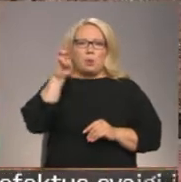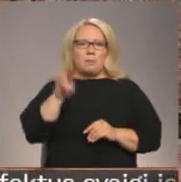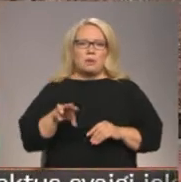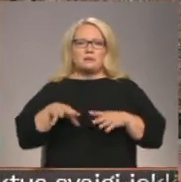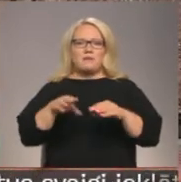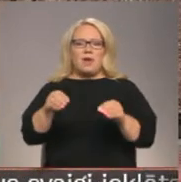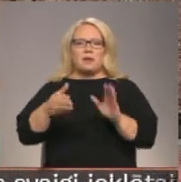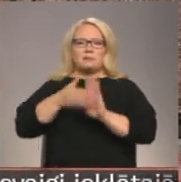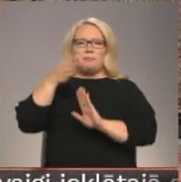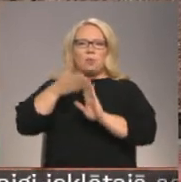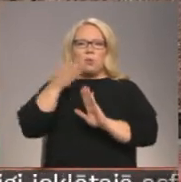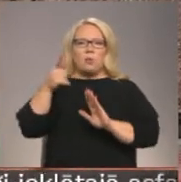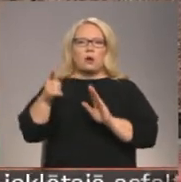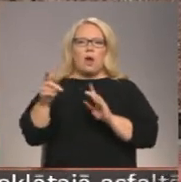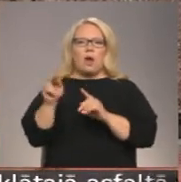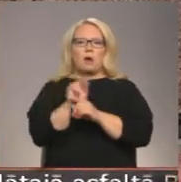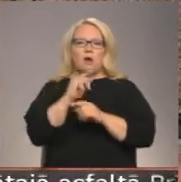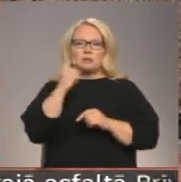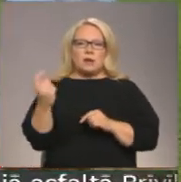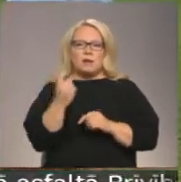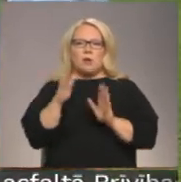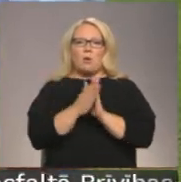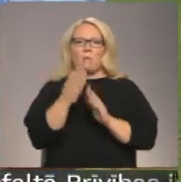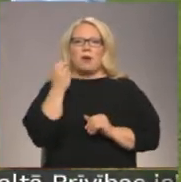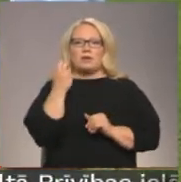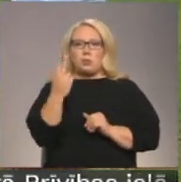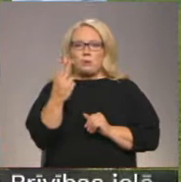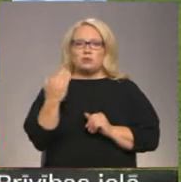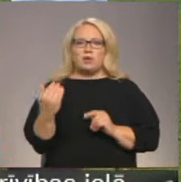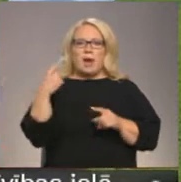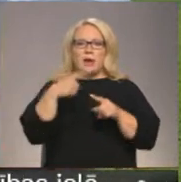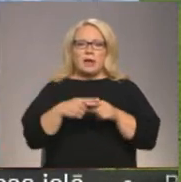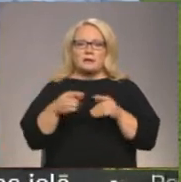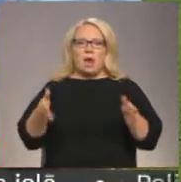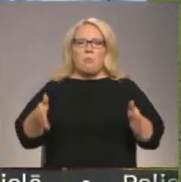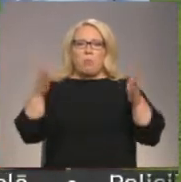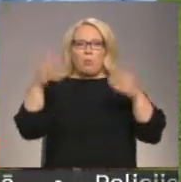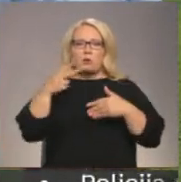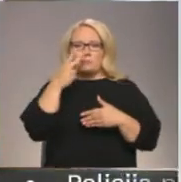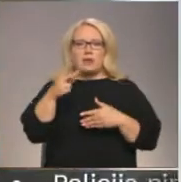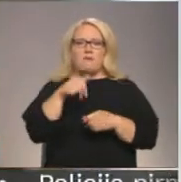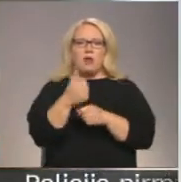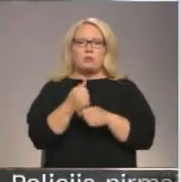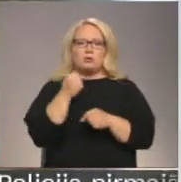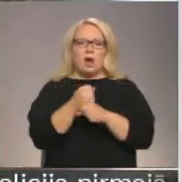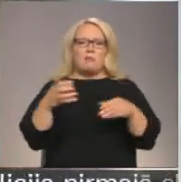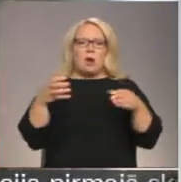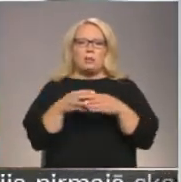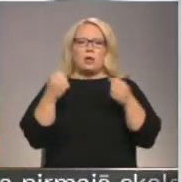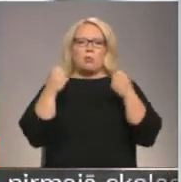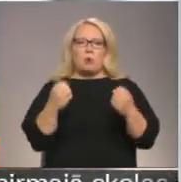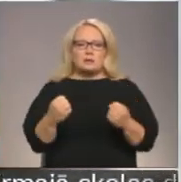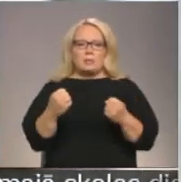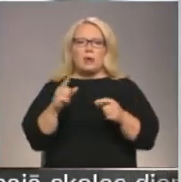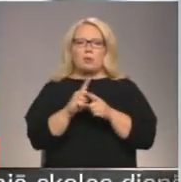veic pilsmūru konservāciju, ko apskaitā viņi ir 12, un šajā reizē mūrus apskata arī vadošā darba grupa. Tagad tiek nostiprinātas